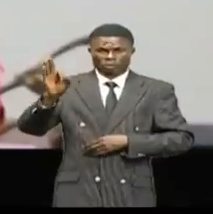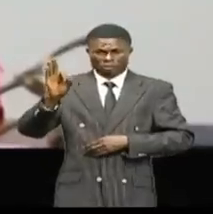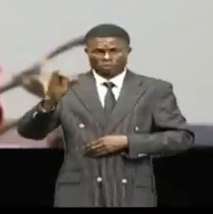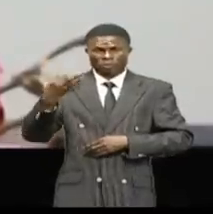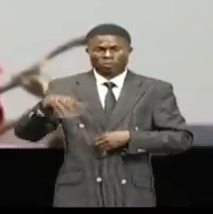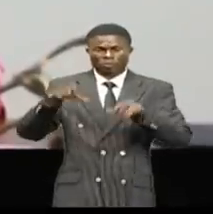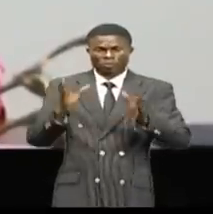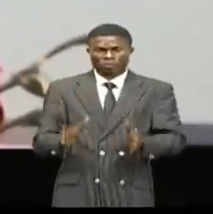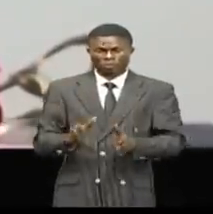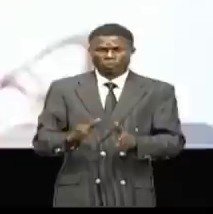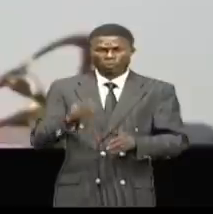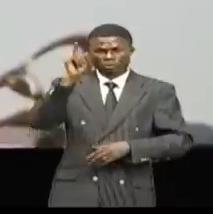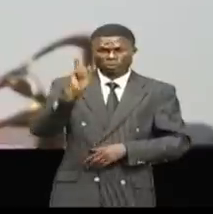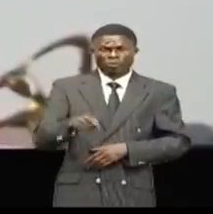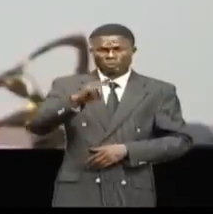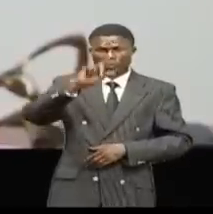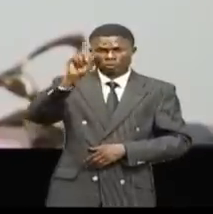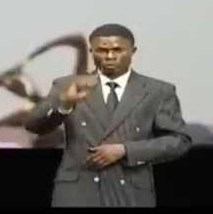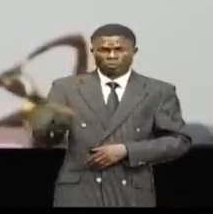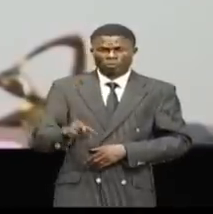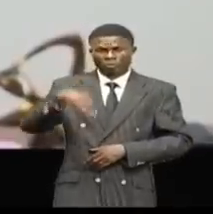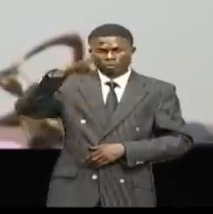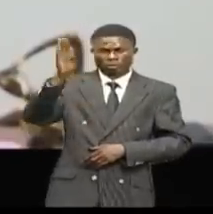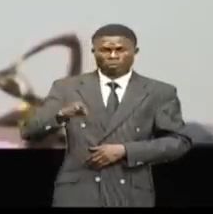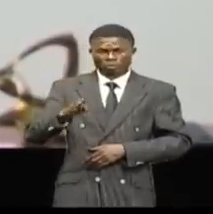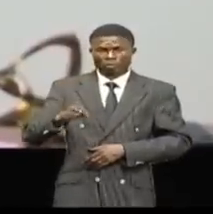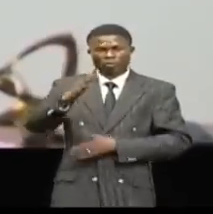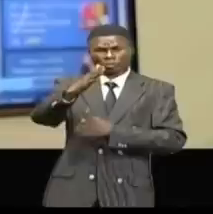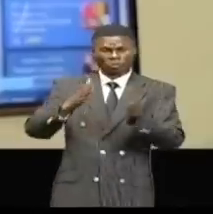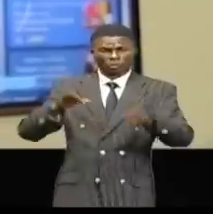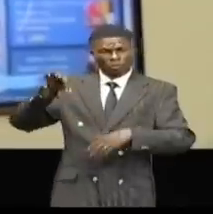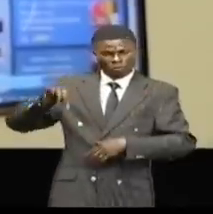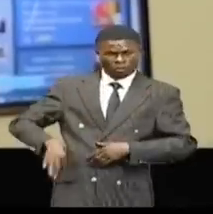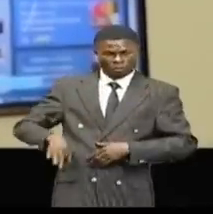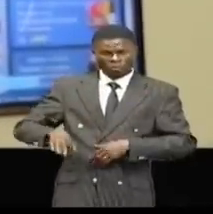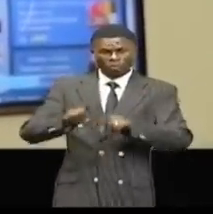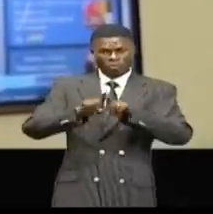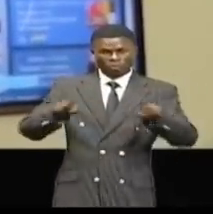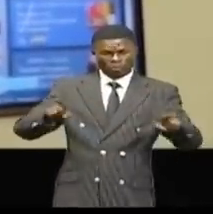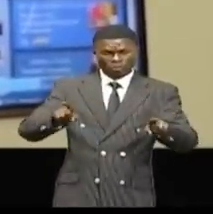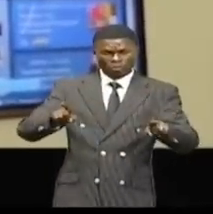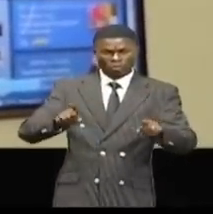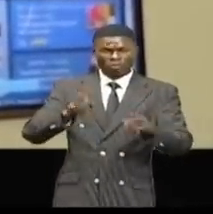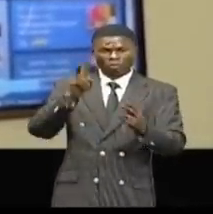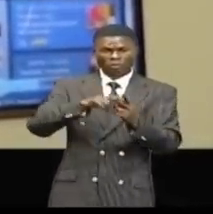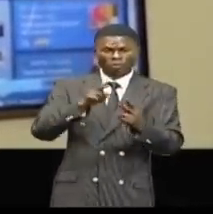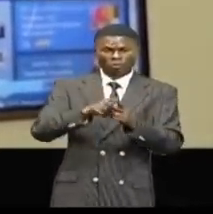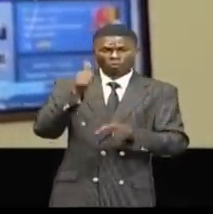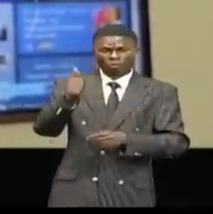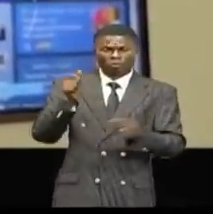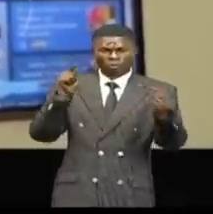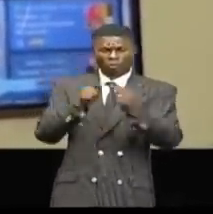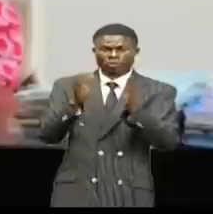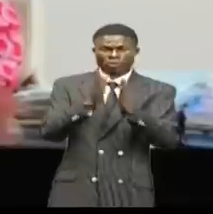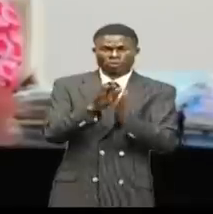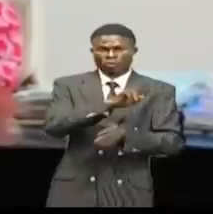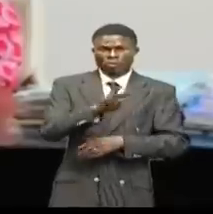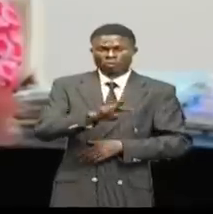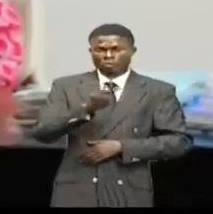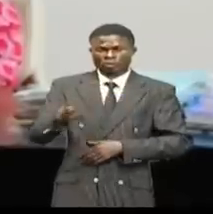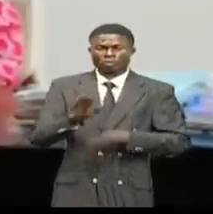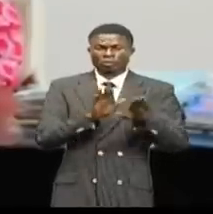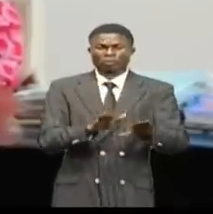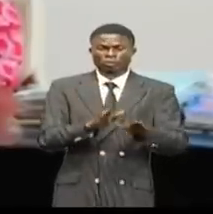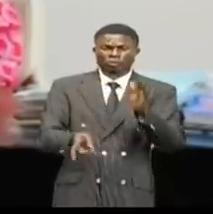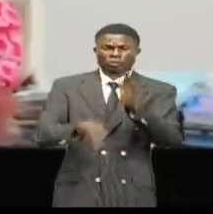représente 130% de taux de réalisation par rapport aux prévisions de janvier à octobre 2022 attendues